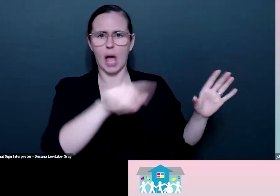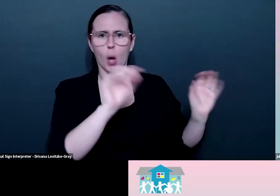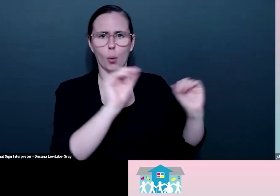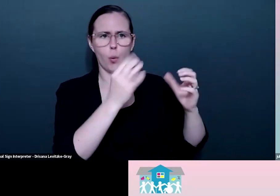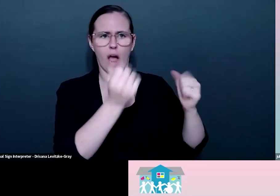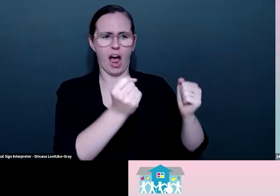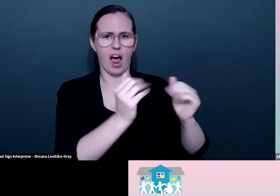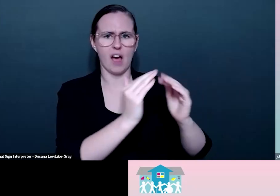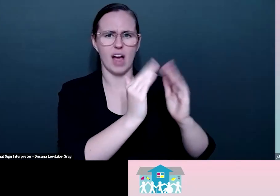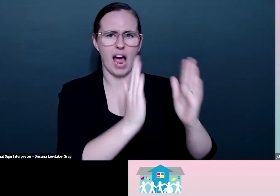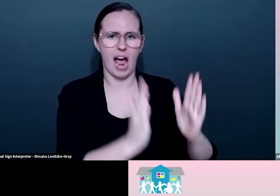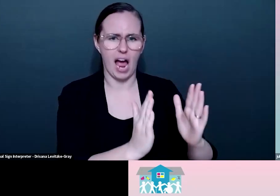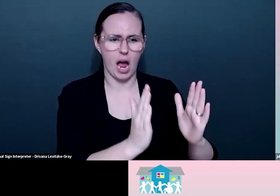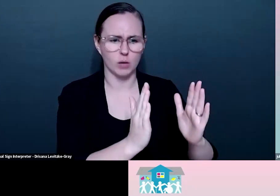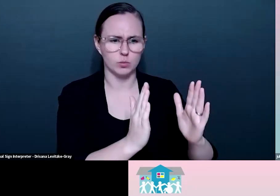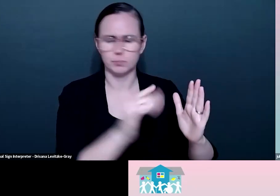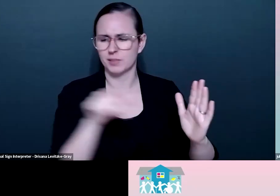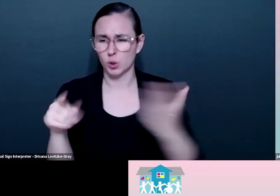c'est-à-dire que